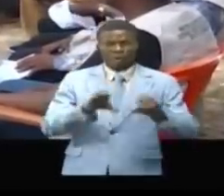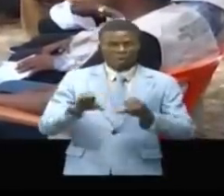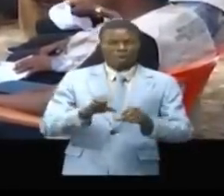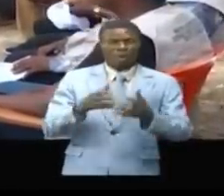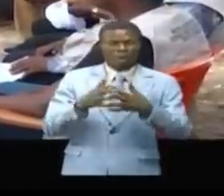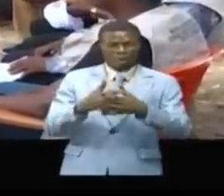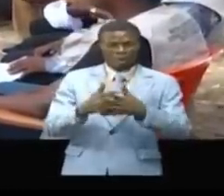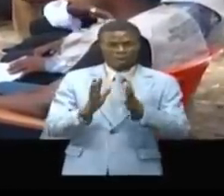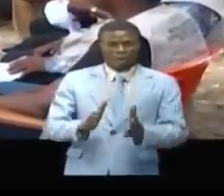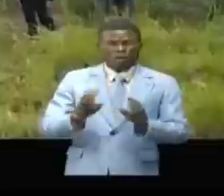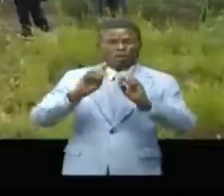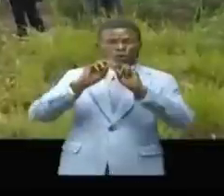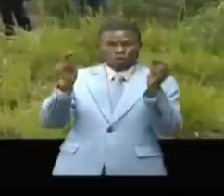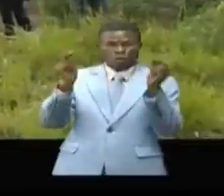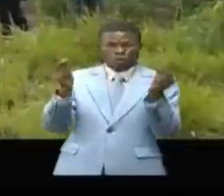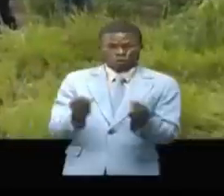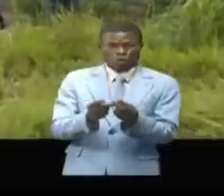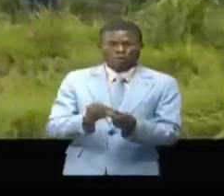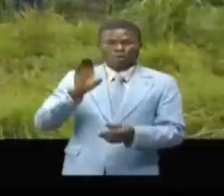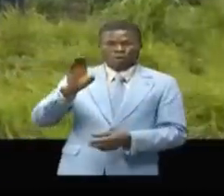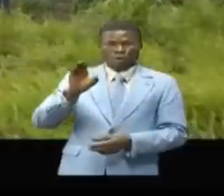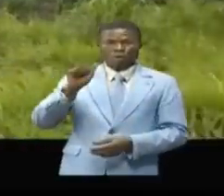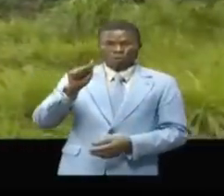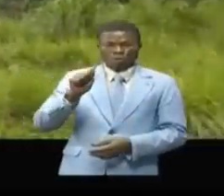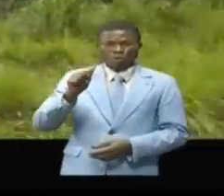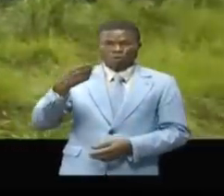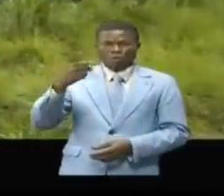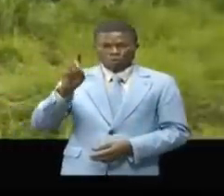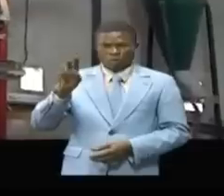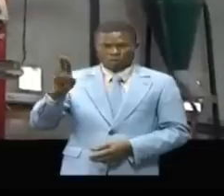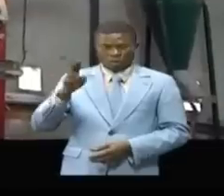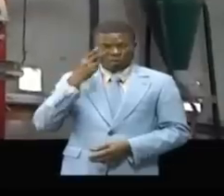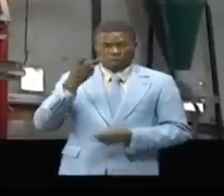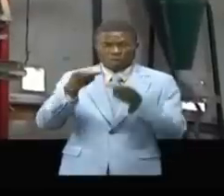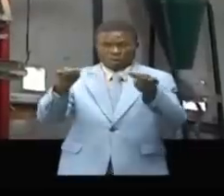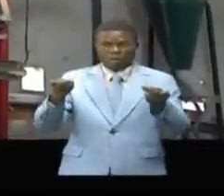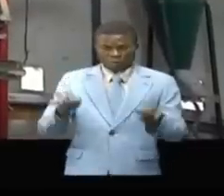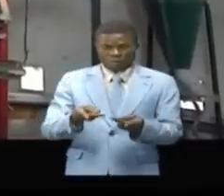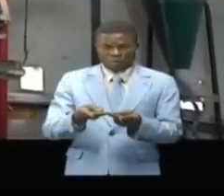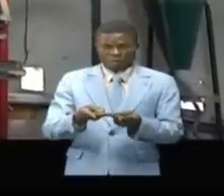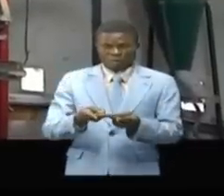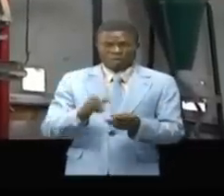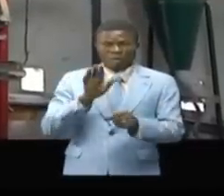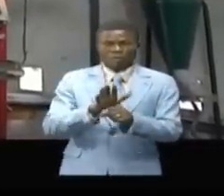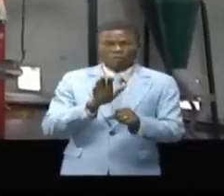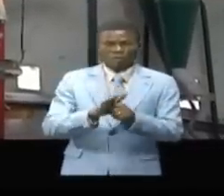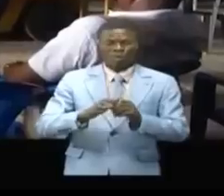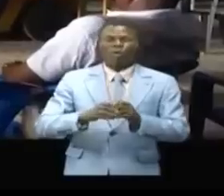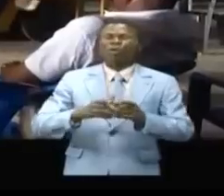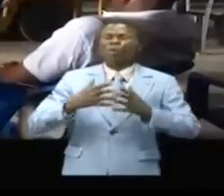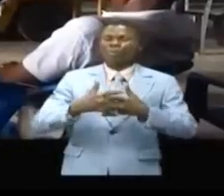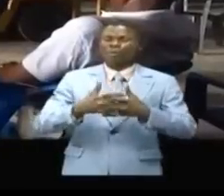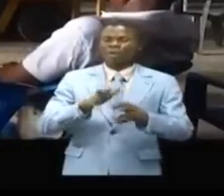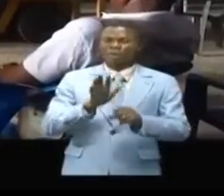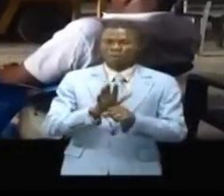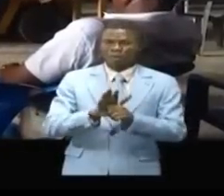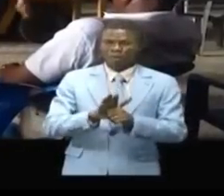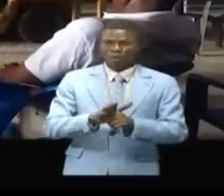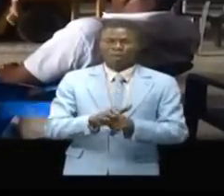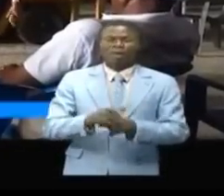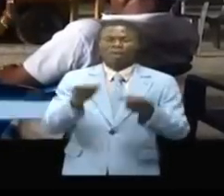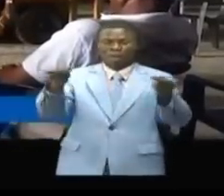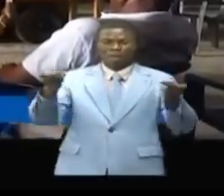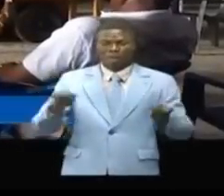partenaire, la délégation du ProADER a visité l'unité de Stratégos d'une importante capacité, ainsi que quelques